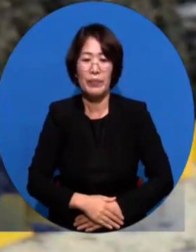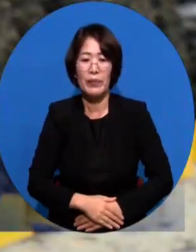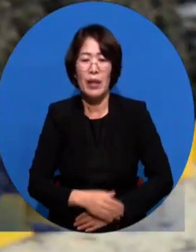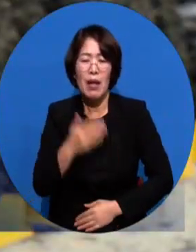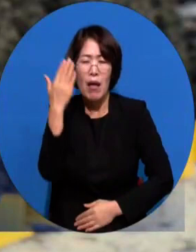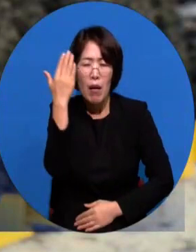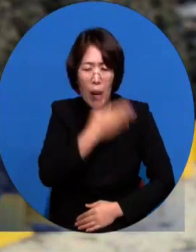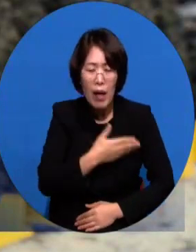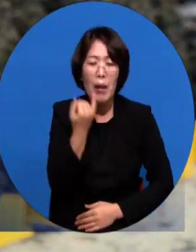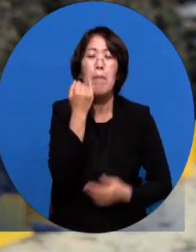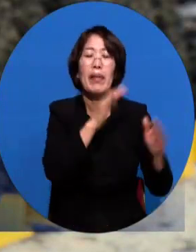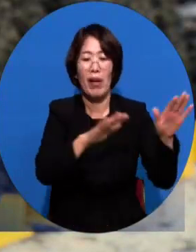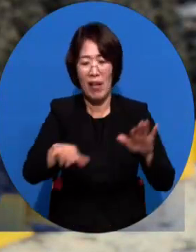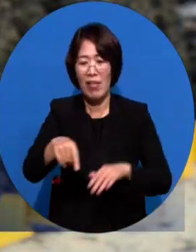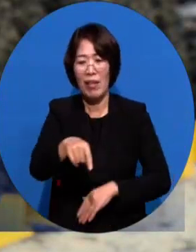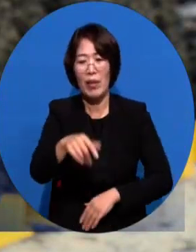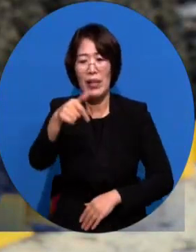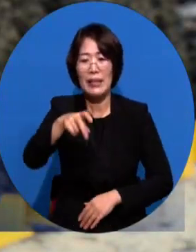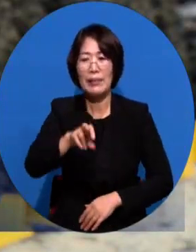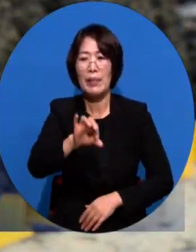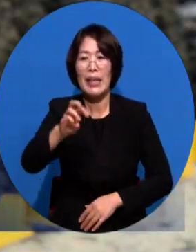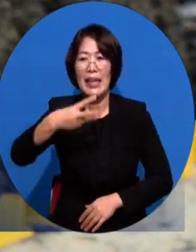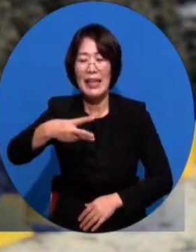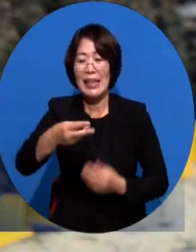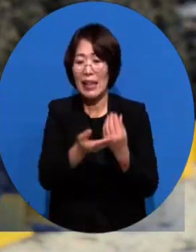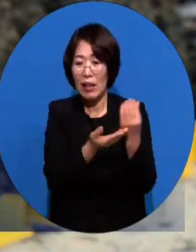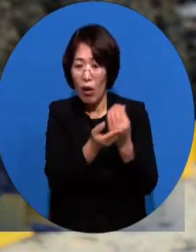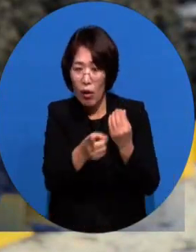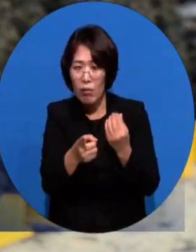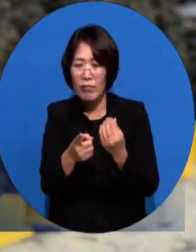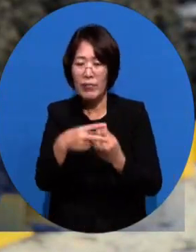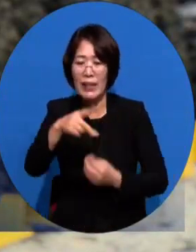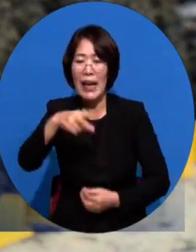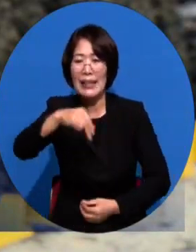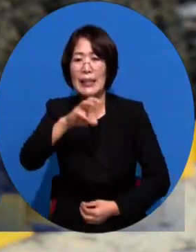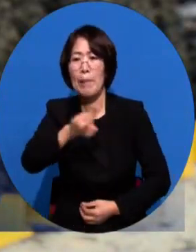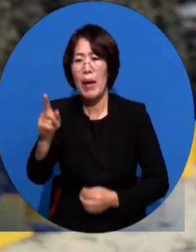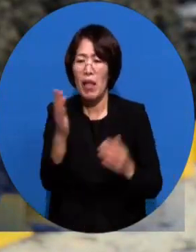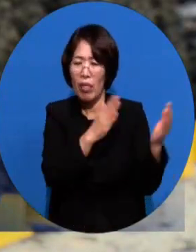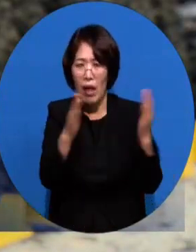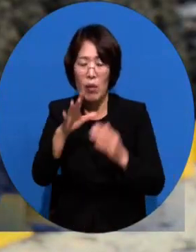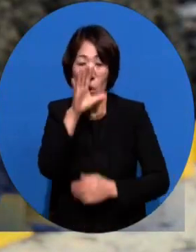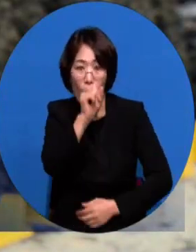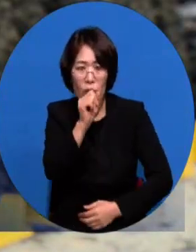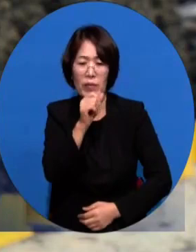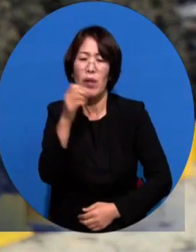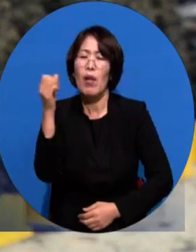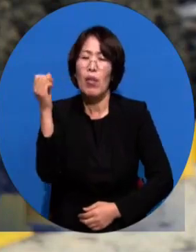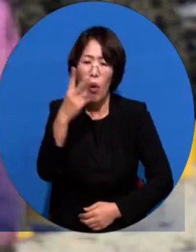때문에 이 금일 다시마가 질도 최고 좋지만은